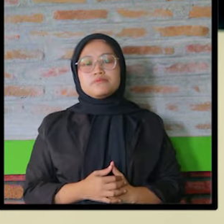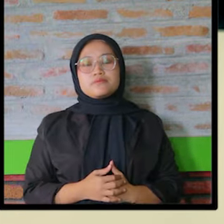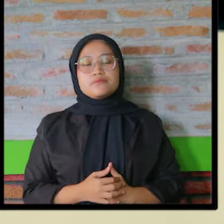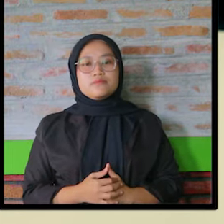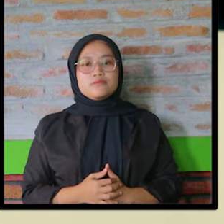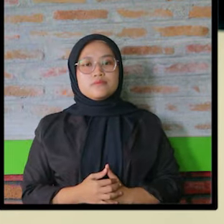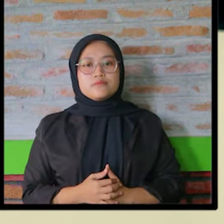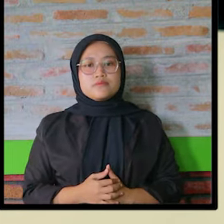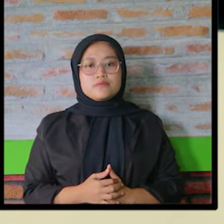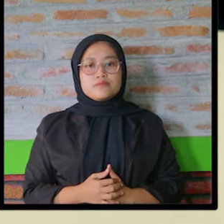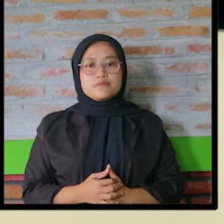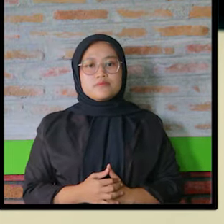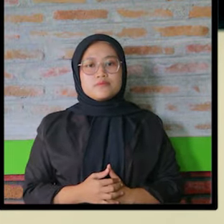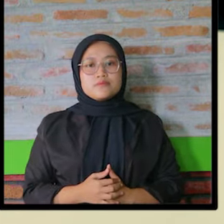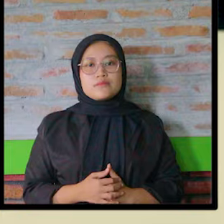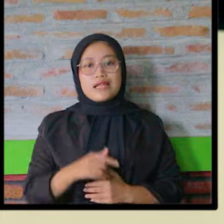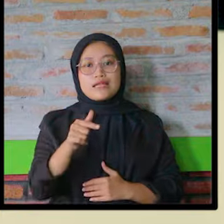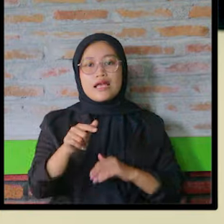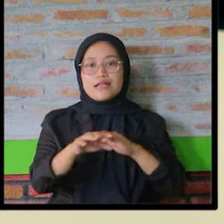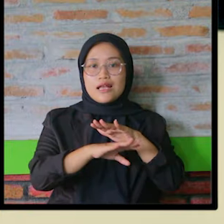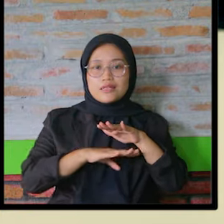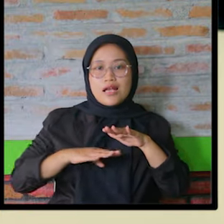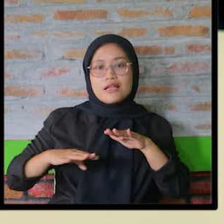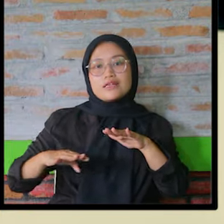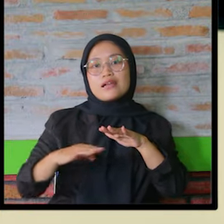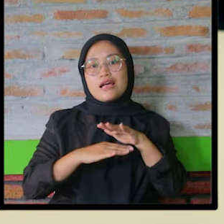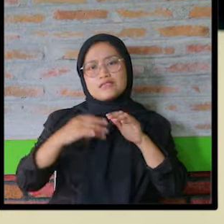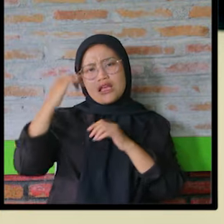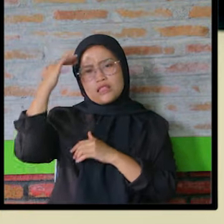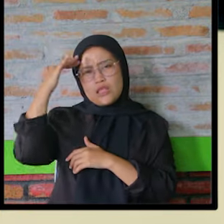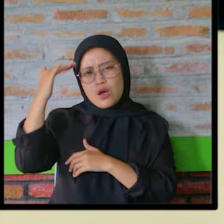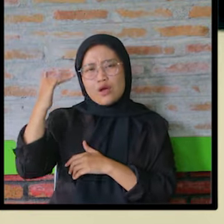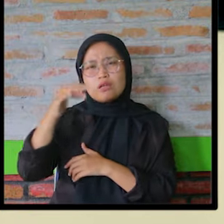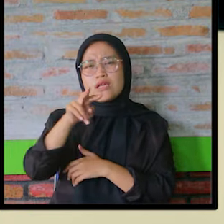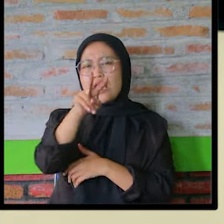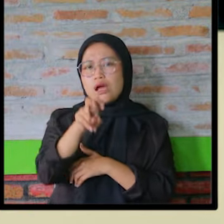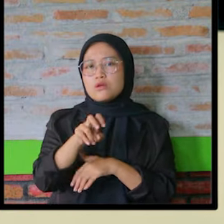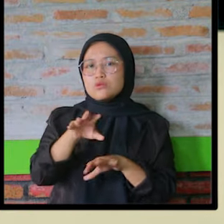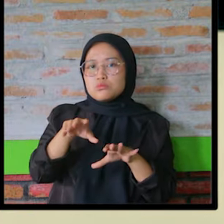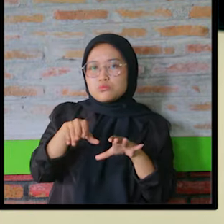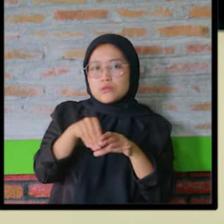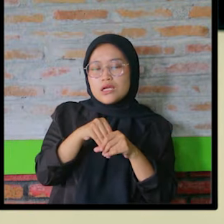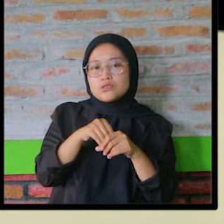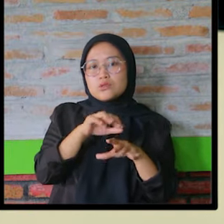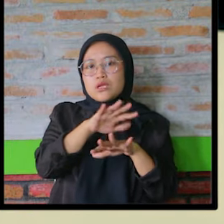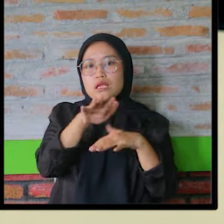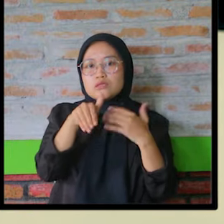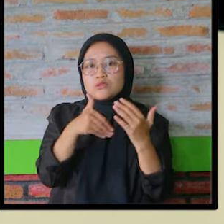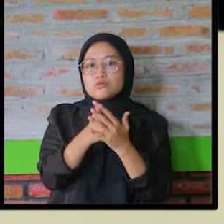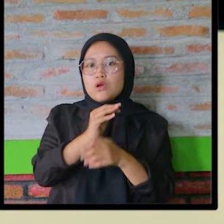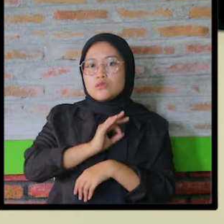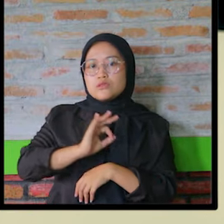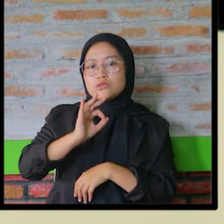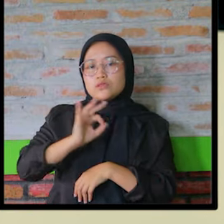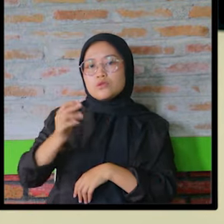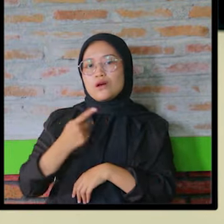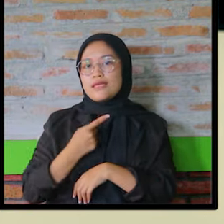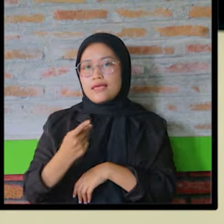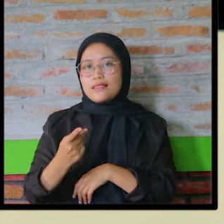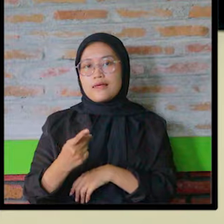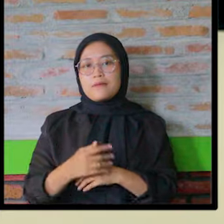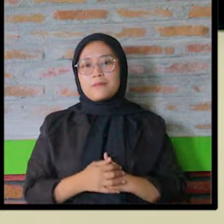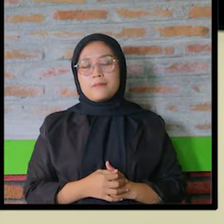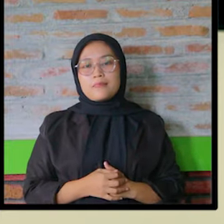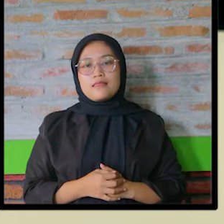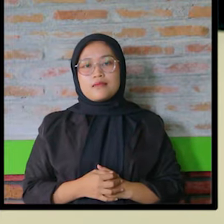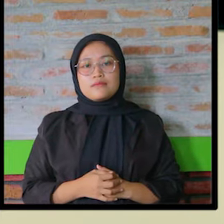ini landasan teologis yang harus masuk di semua jiwa kita sehingga ya adil